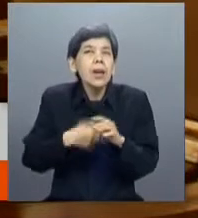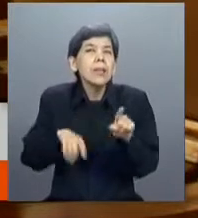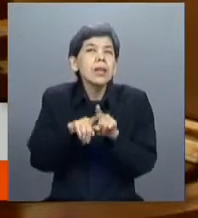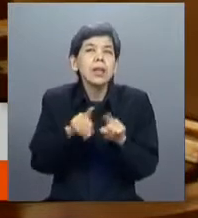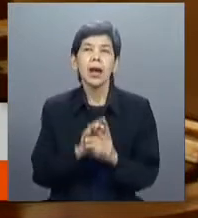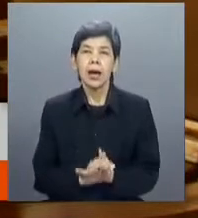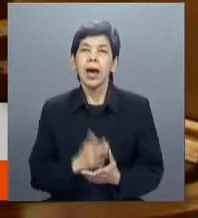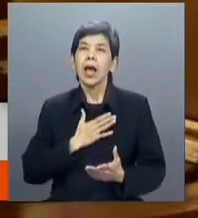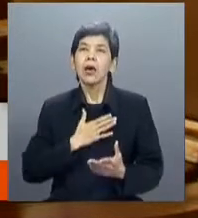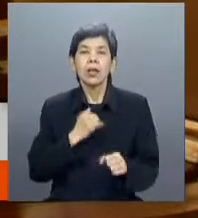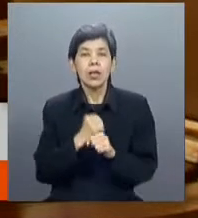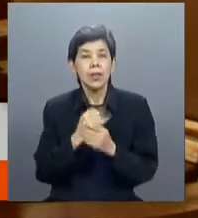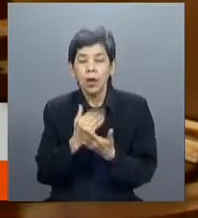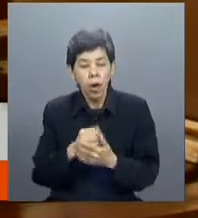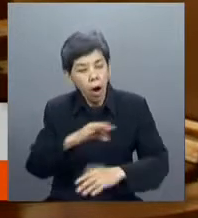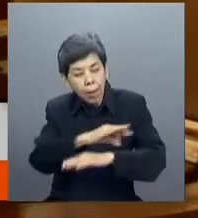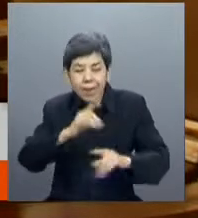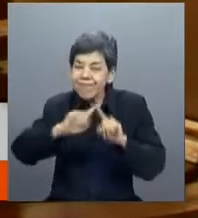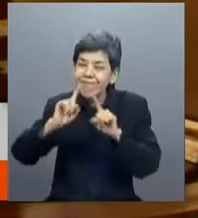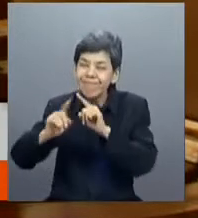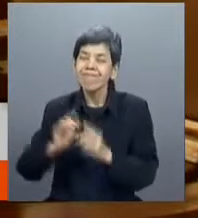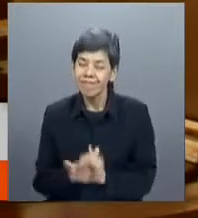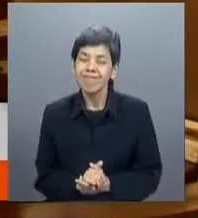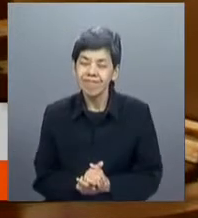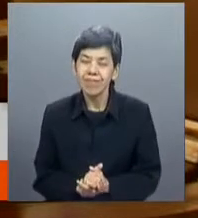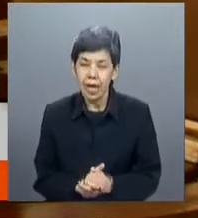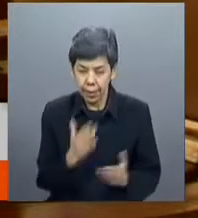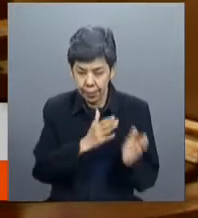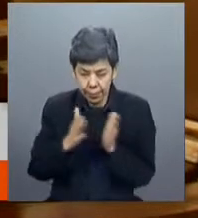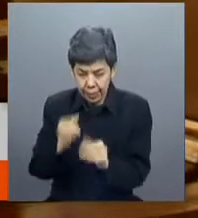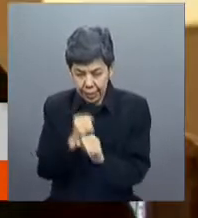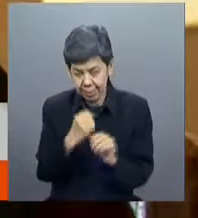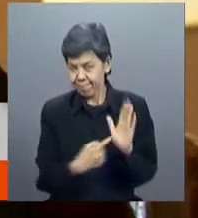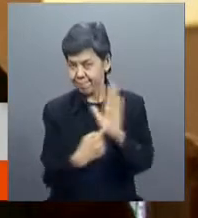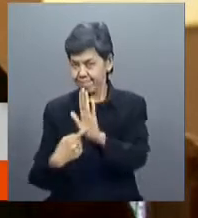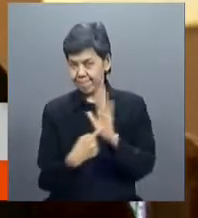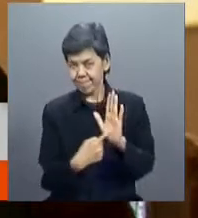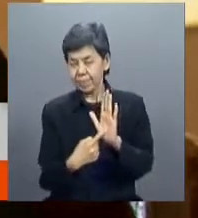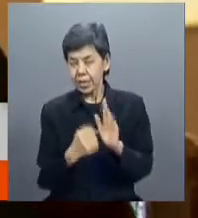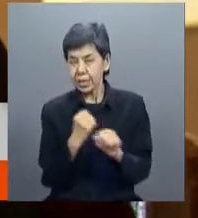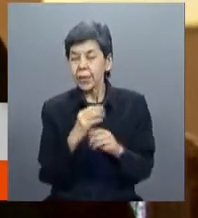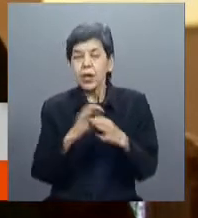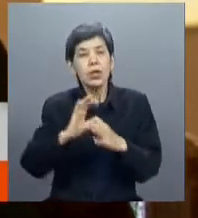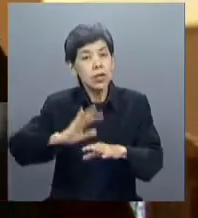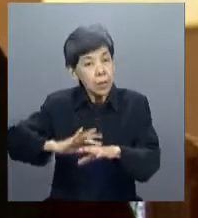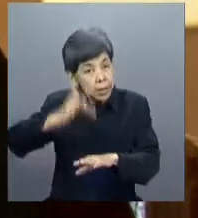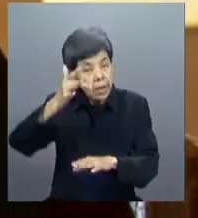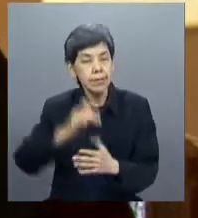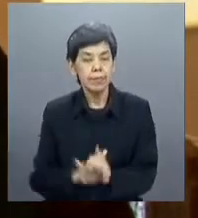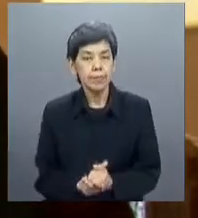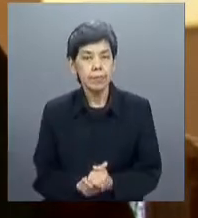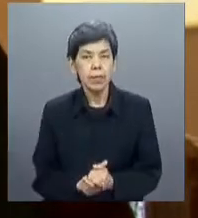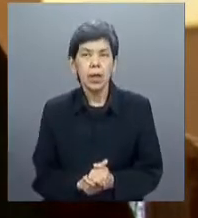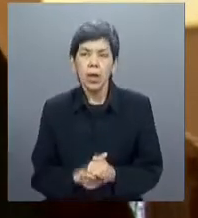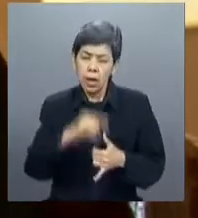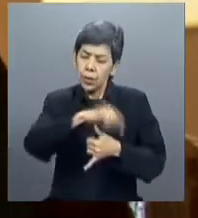านที่เป็นงานของสถาปัตยกรรมอะค่ะตรงส่วนนั้นกว่าที่จะออกมาเป็นผลงานเป็นเรื่องของธรรมชาตินะคะ